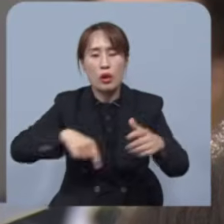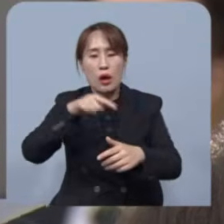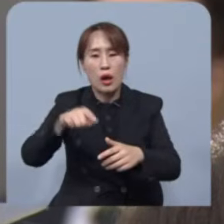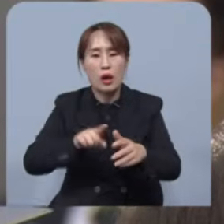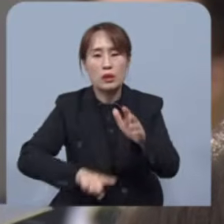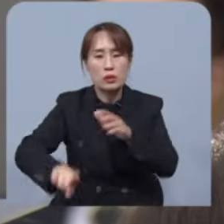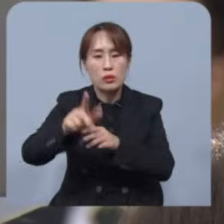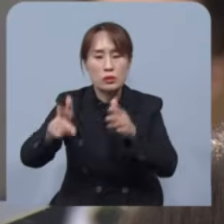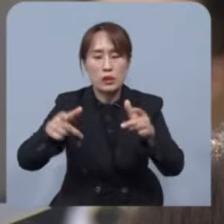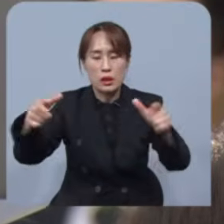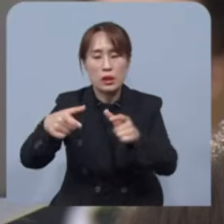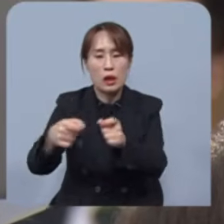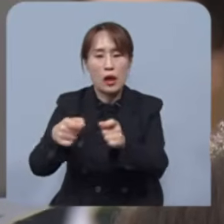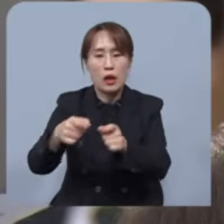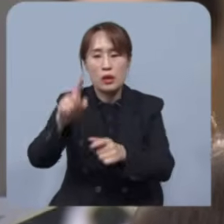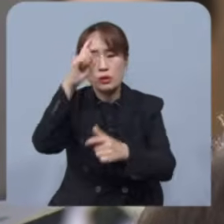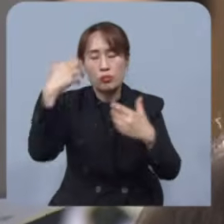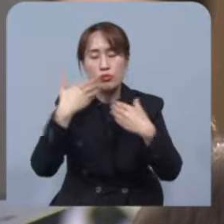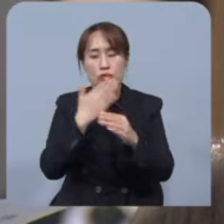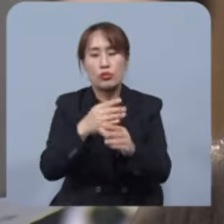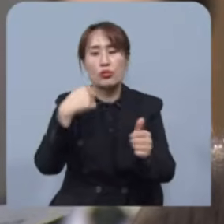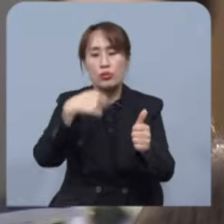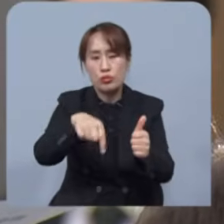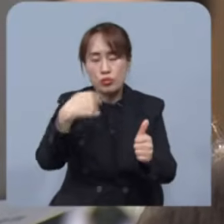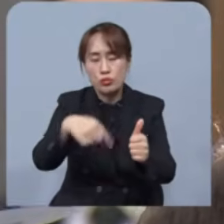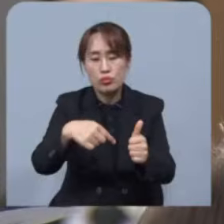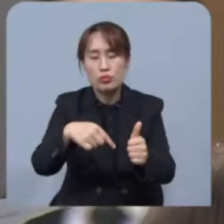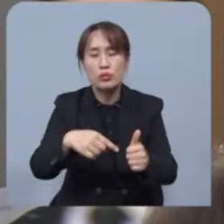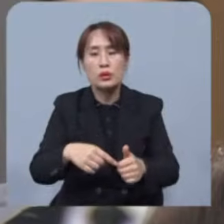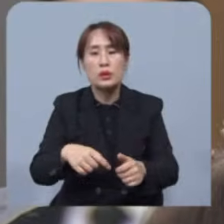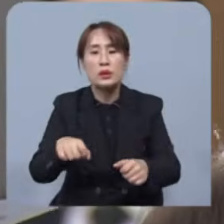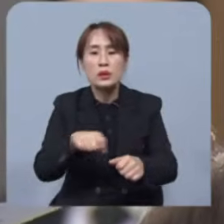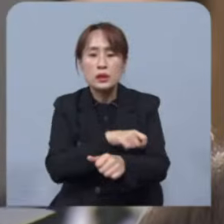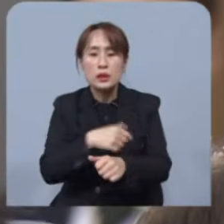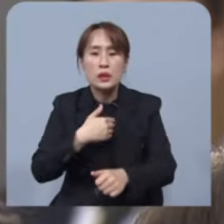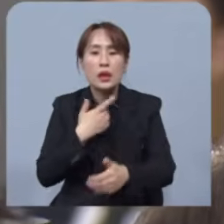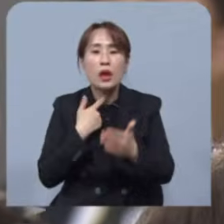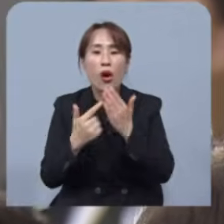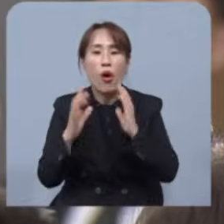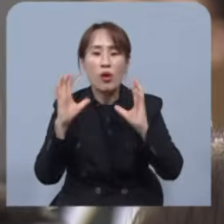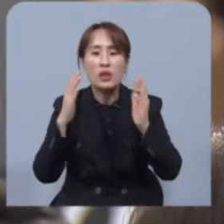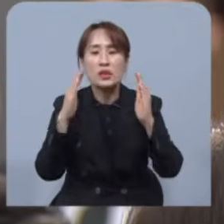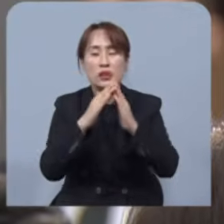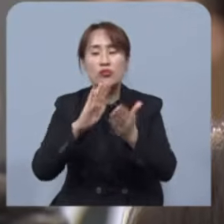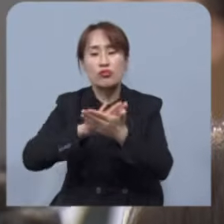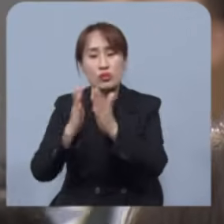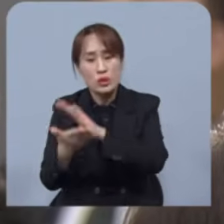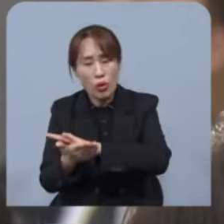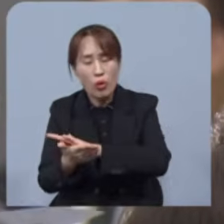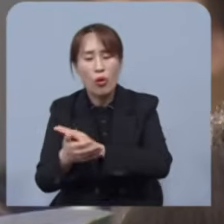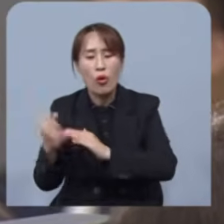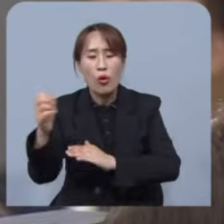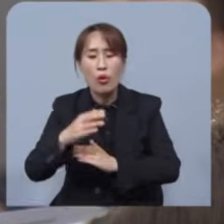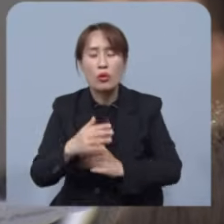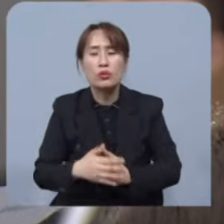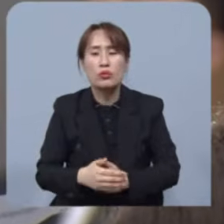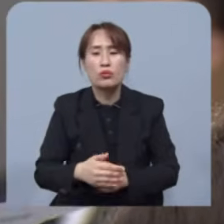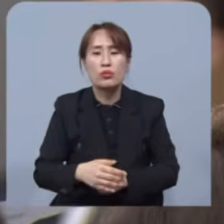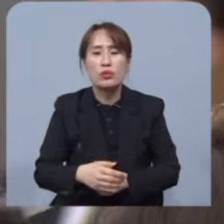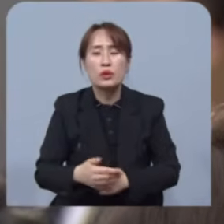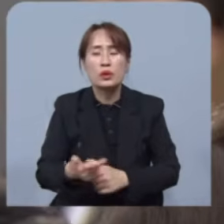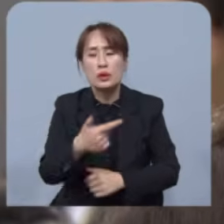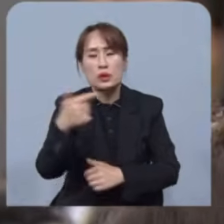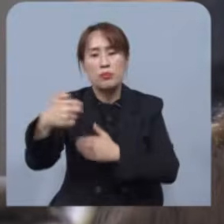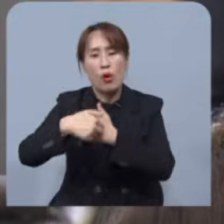첨단 산업단지 인근의 정부 주도의 교육, 특히 제가 겪고 있는 어린이집, 유치원, 그 다음에 상급